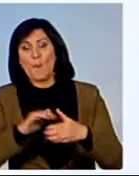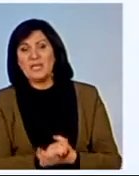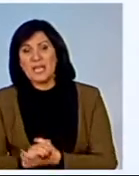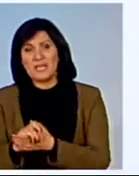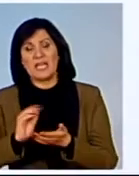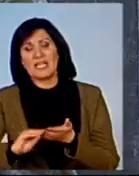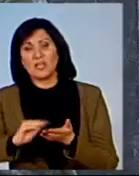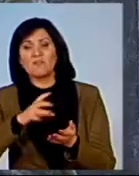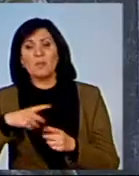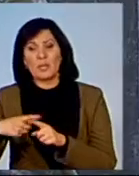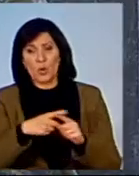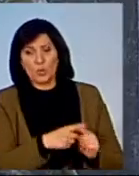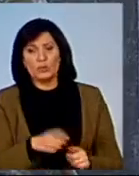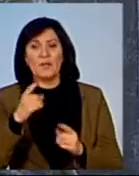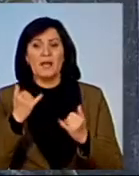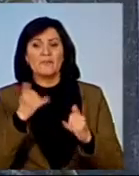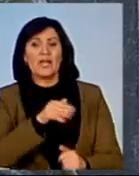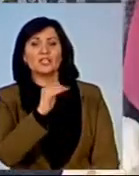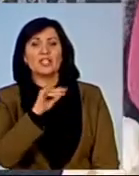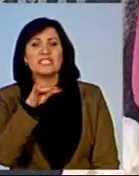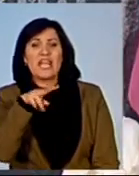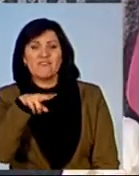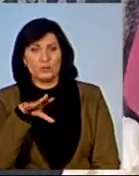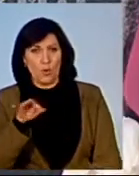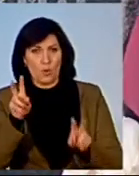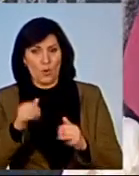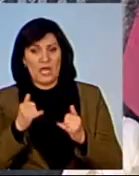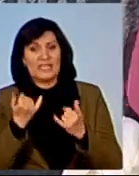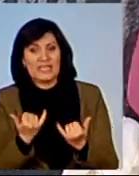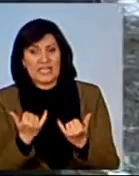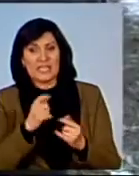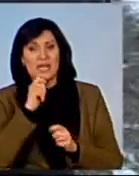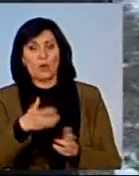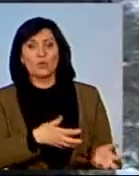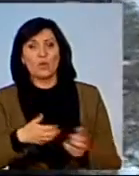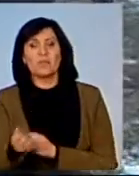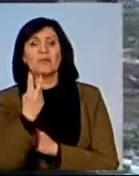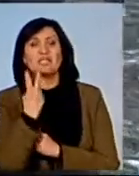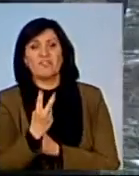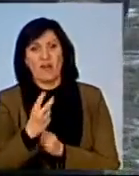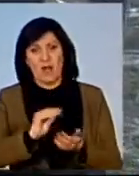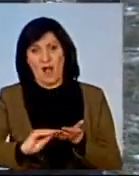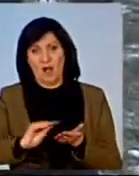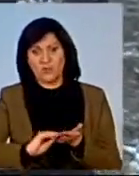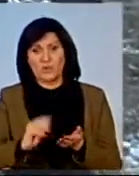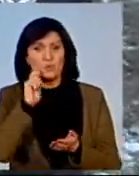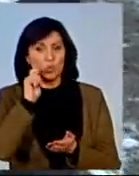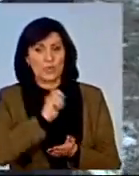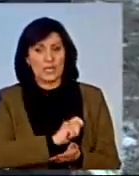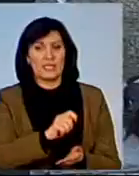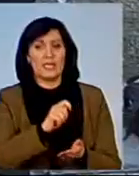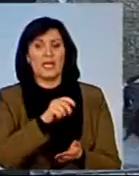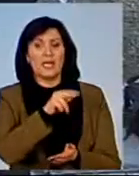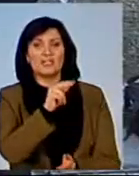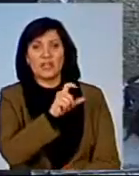у день народження загиблого євромайданівця Михайла Жизневського. Нині нагороду отримали два автори – від України атовець